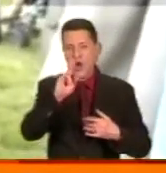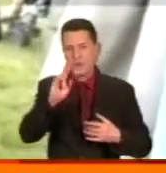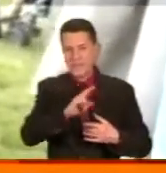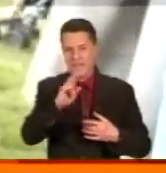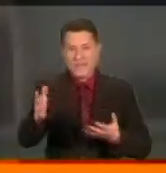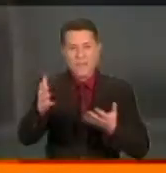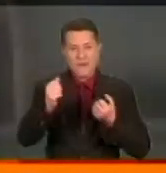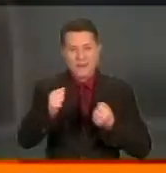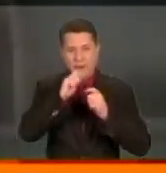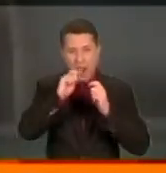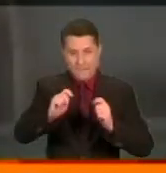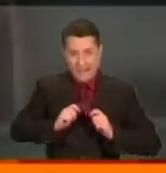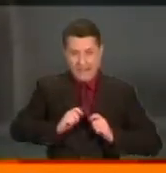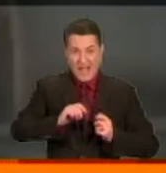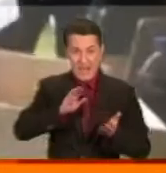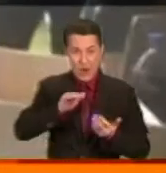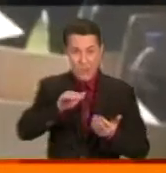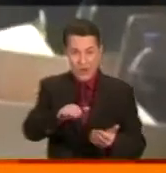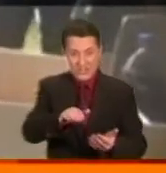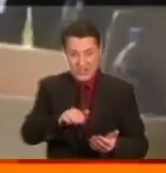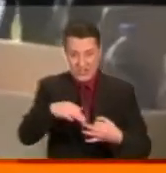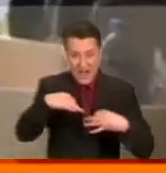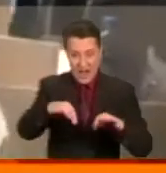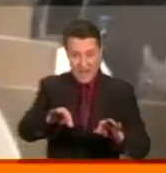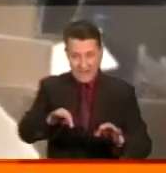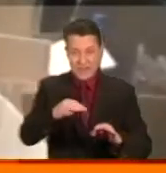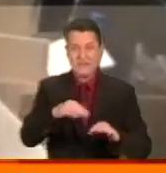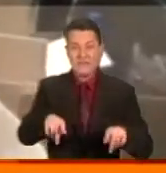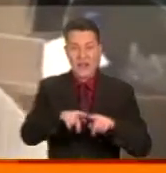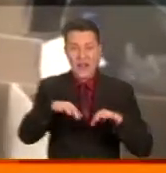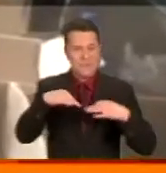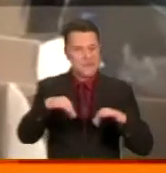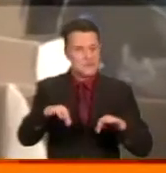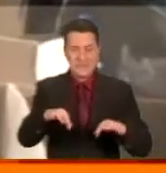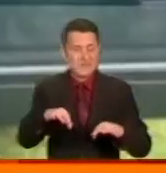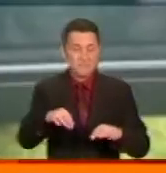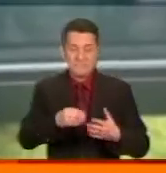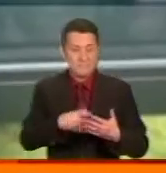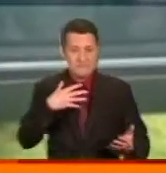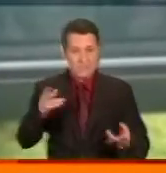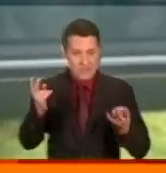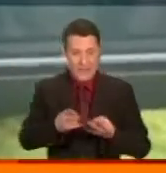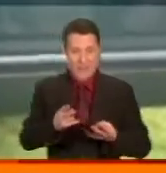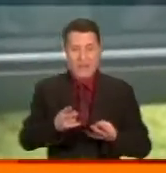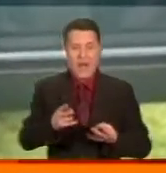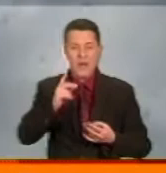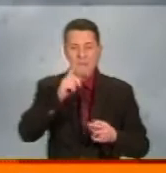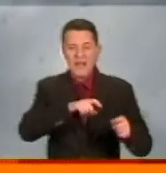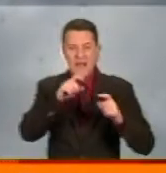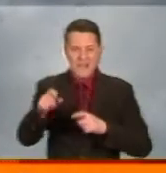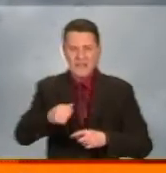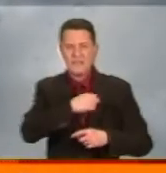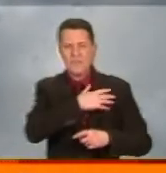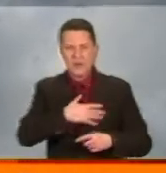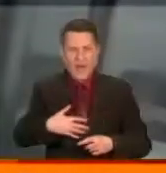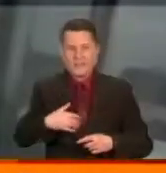з рук волонтерів позашляховика. Офіцер каже, така машина на Донбасі – цілий скарб, зручна для перевезень вояків та поранених